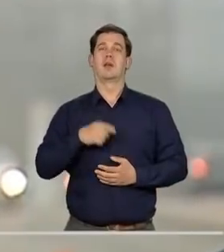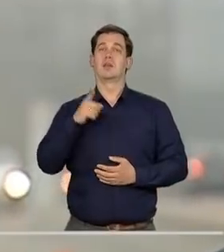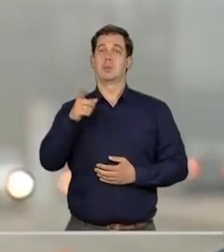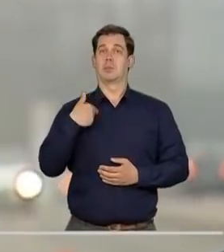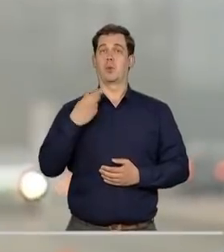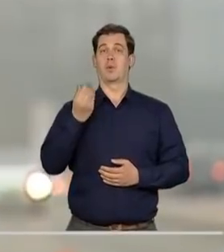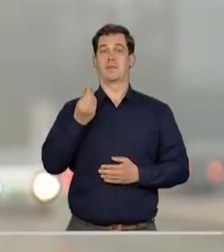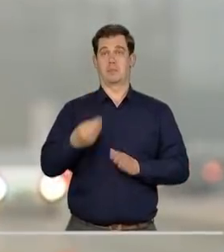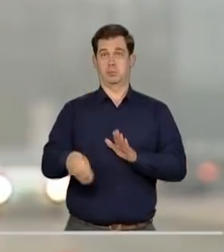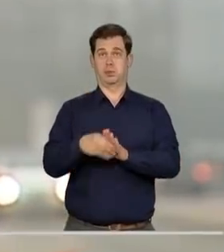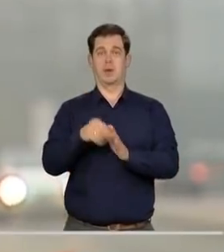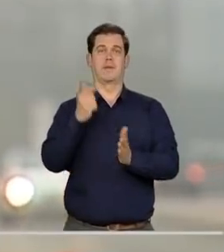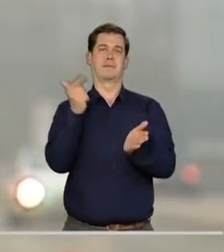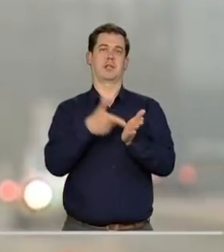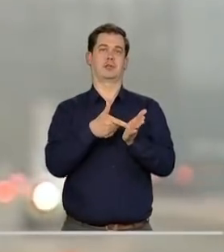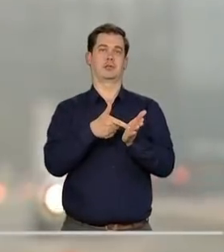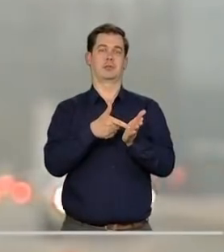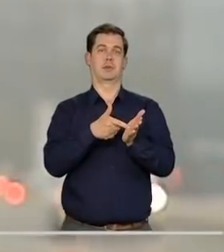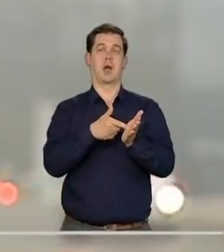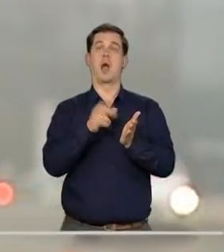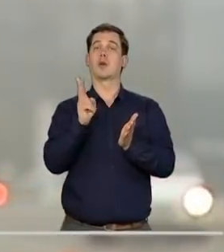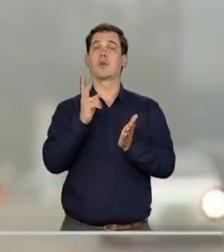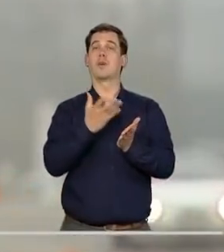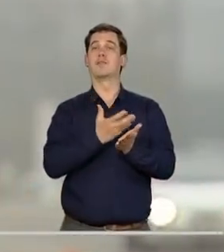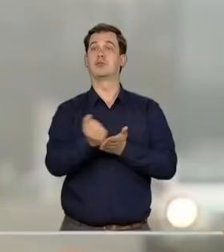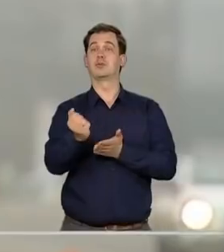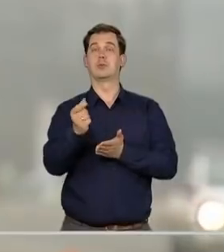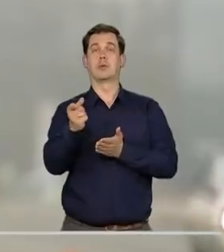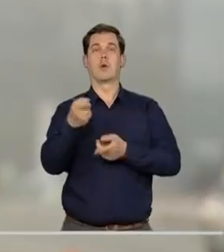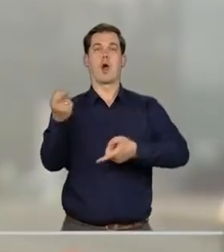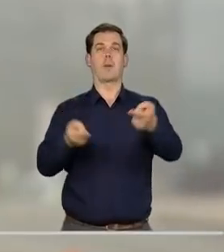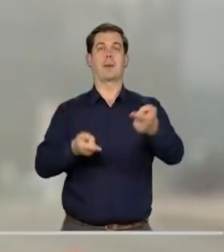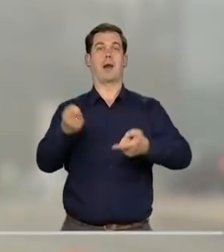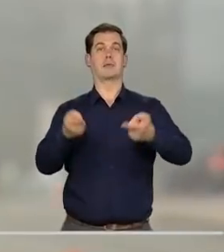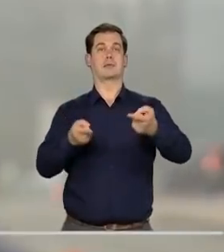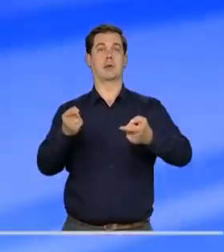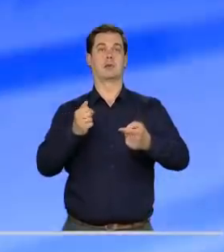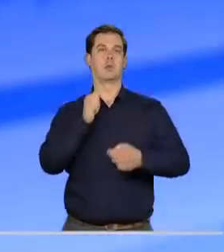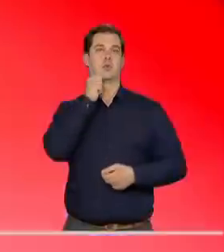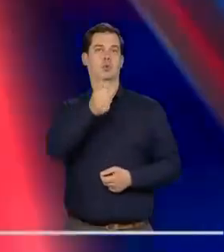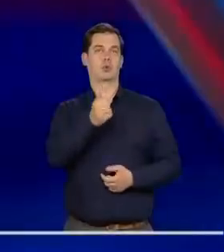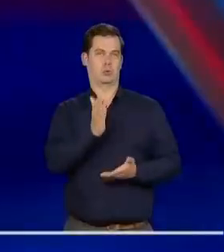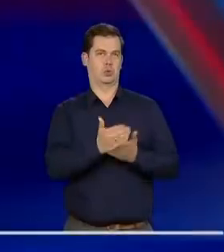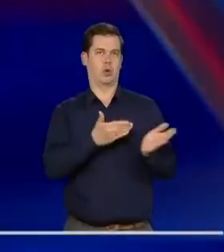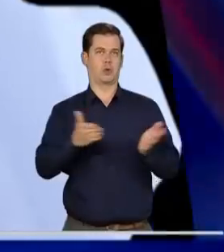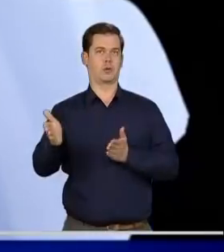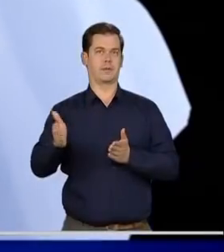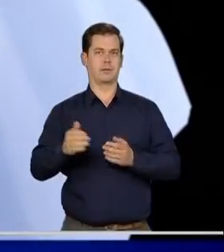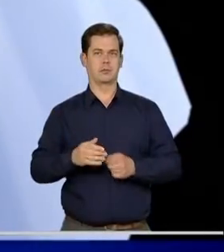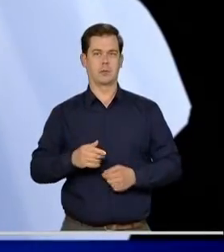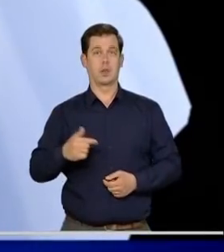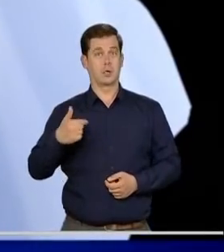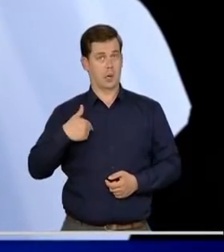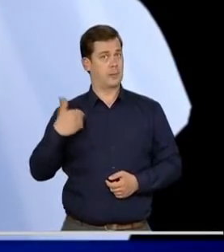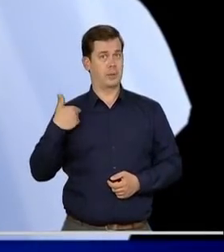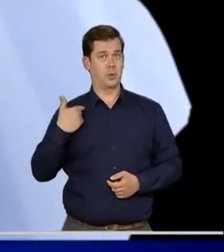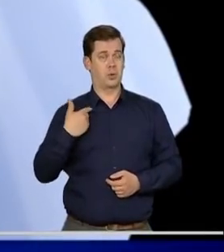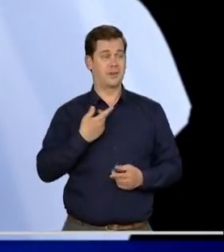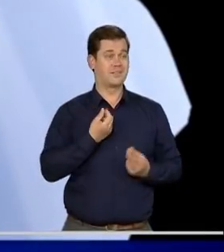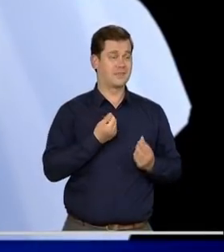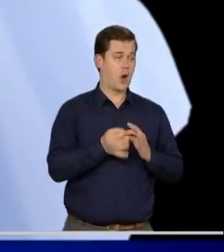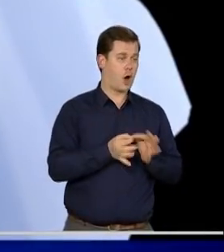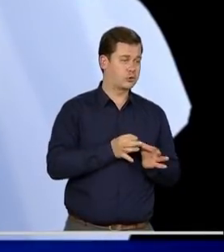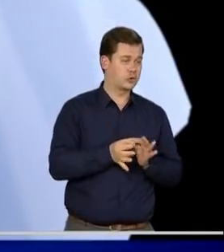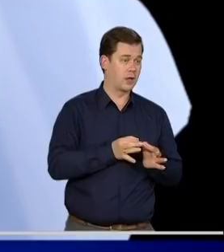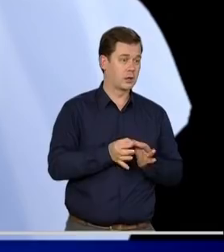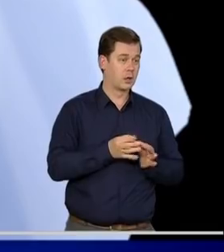kopertę w 2000 zł. Osoba, która miała tę operację wykonaną na drugi dzień. To ja mu dałam moje ostatnie